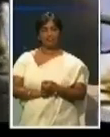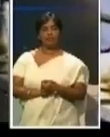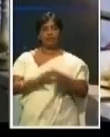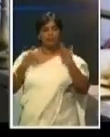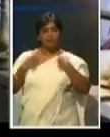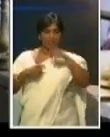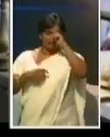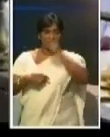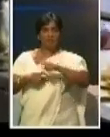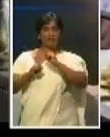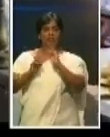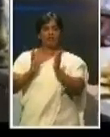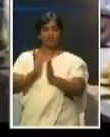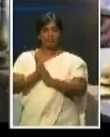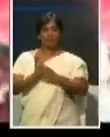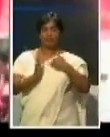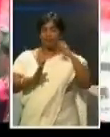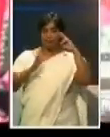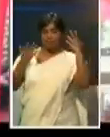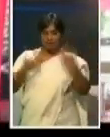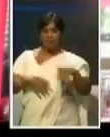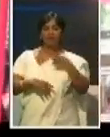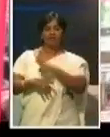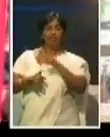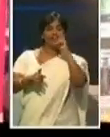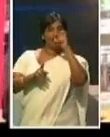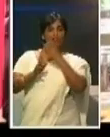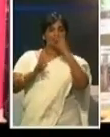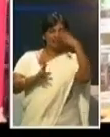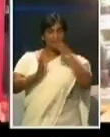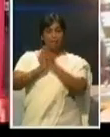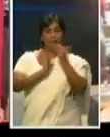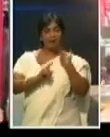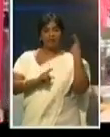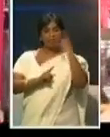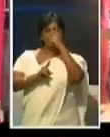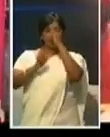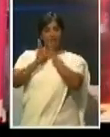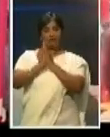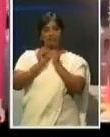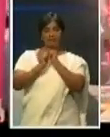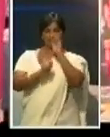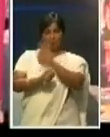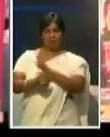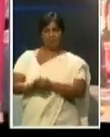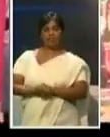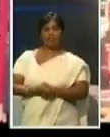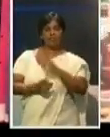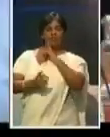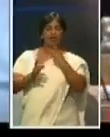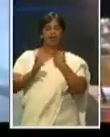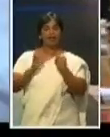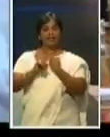මහින්ද රාජපක්ෂ මහතා අග්‍රාමාත්‍ය ධුරයේ දිවුරුම් දීමට පෙරම කොළඹ ගංගාරාම විහාරස්ථානයේ පැමිණ ආගමික වතාවත්වල නිරත වුණා. ආචාර්ය